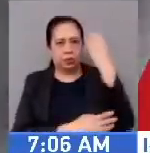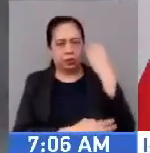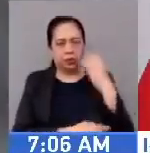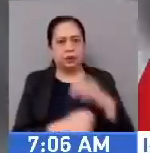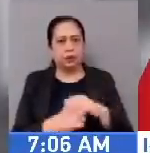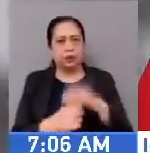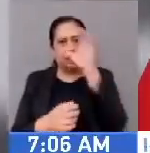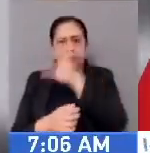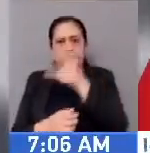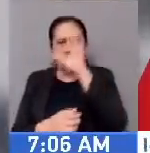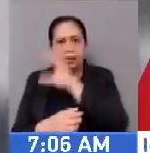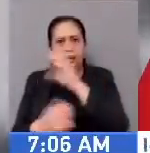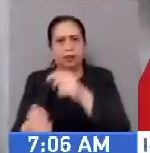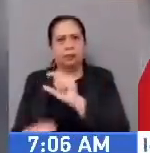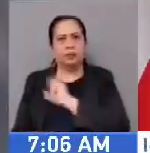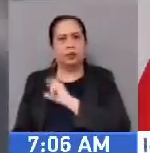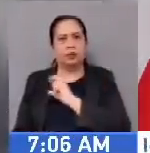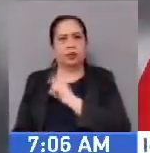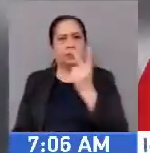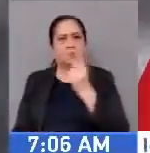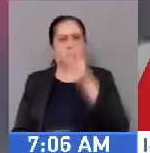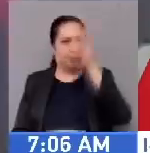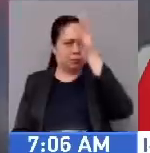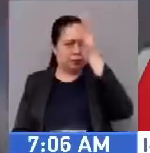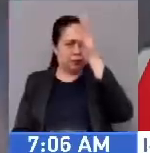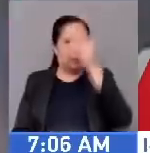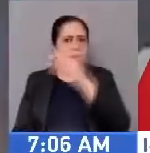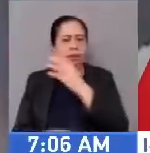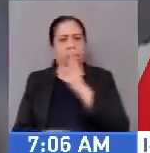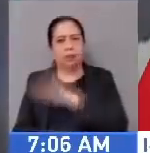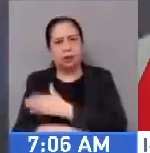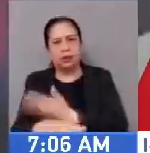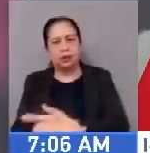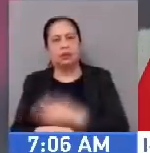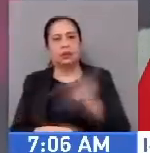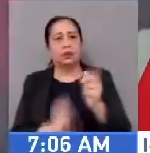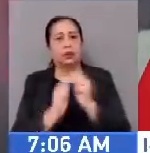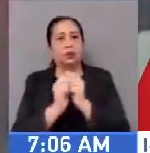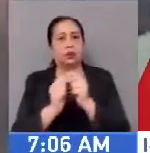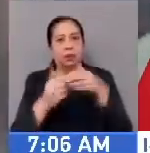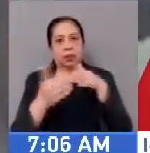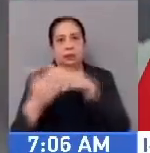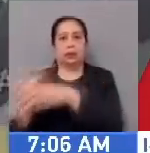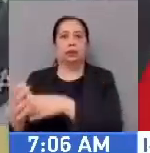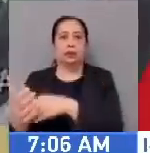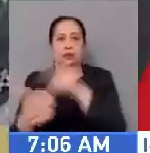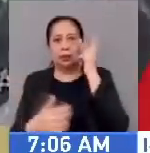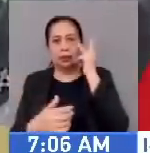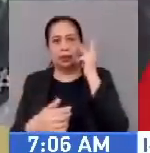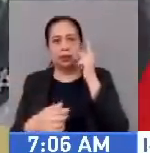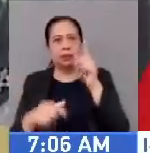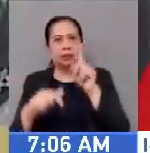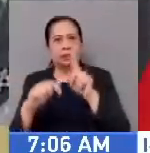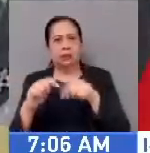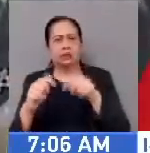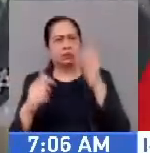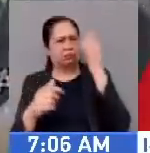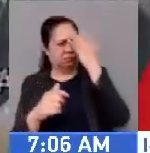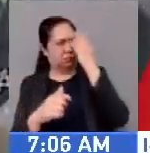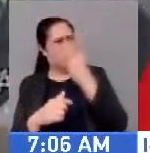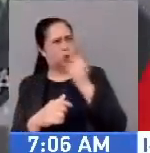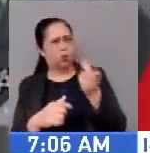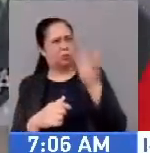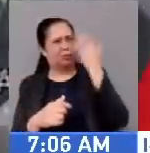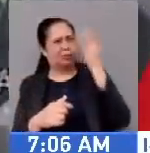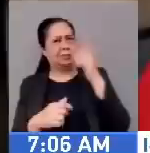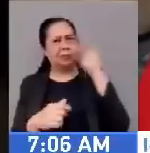ng pulisya ang mag-amang Karagdag. Ang kasamang sumugod ni Kenneth, hindi rin daw pamilyar sa barangay at inaalam pa nila